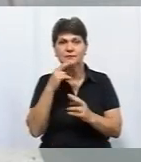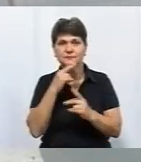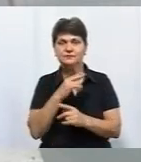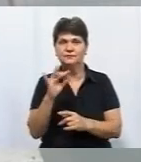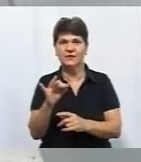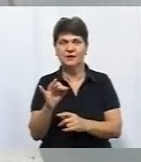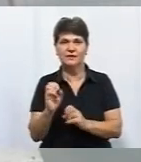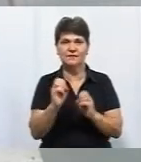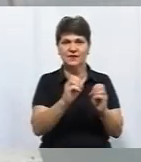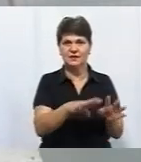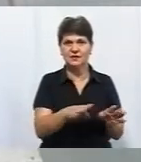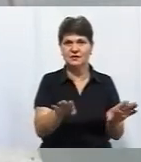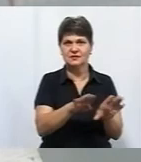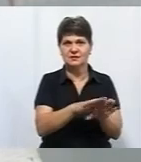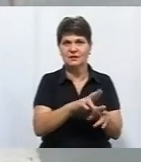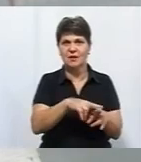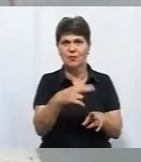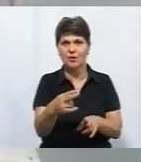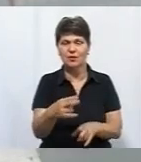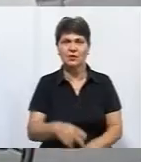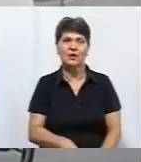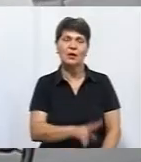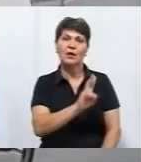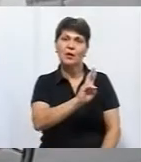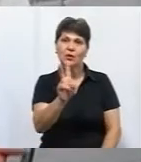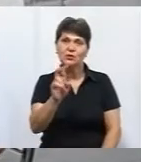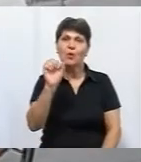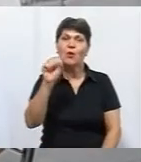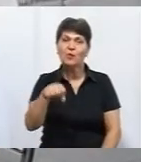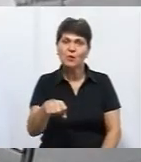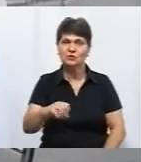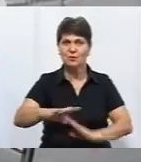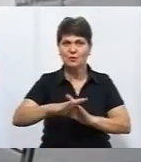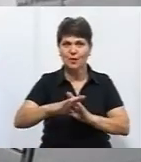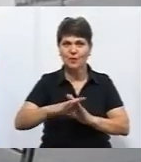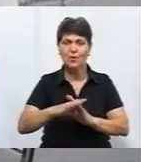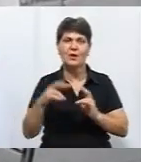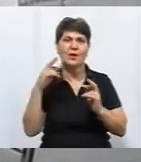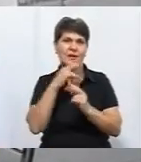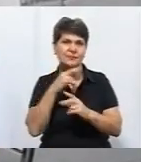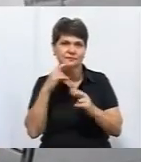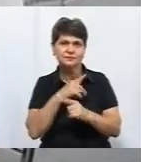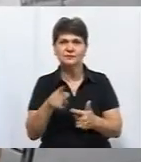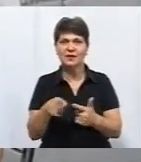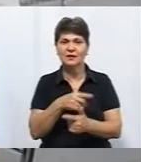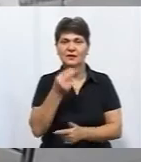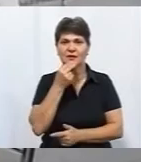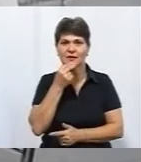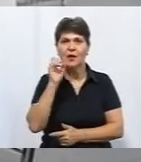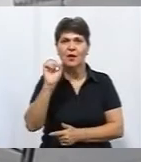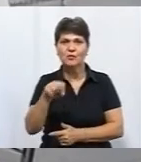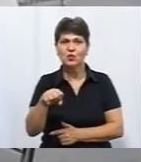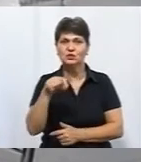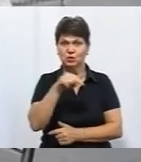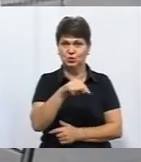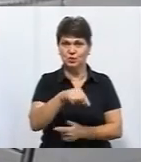саме продуктами. Ми не давали. Хтось може допомогти кормом или медикаментами, может писать на эту страницу, давать медикаменты,